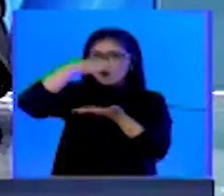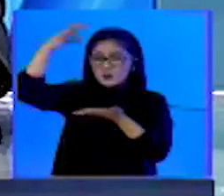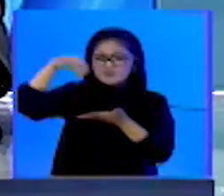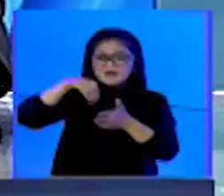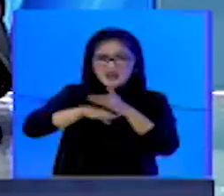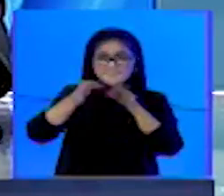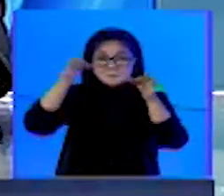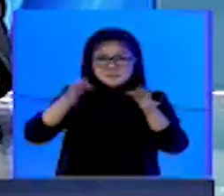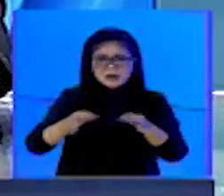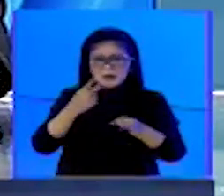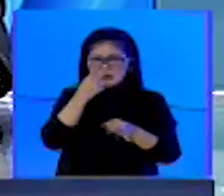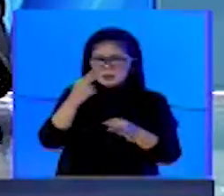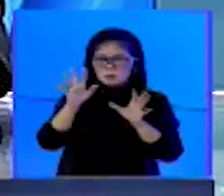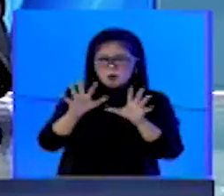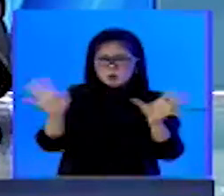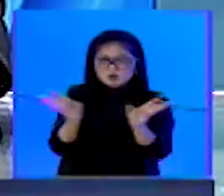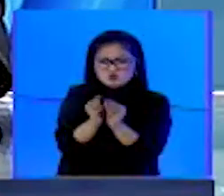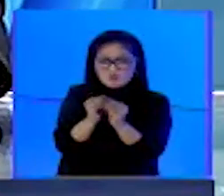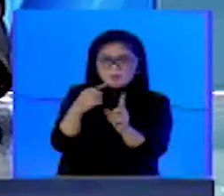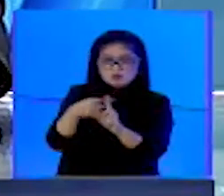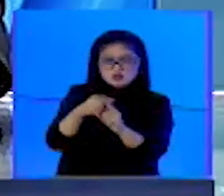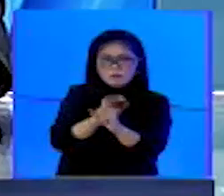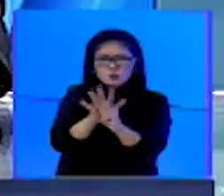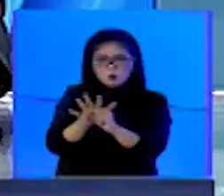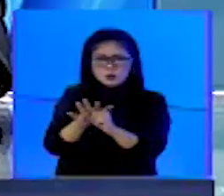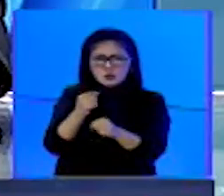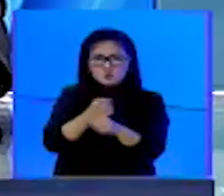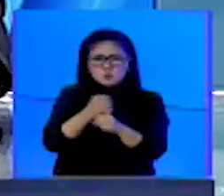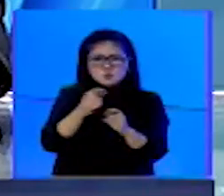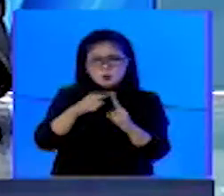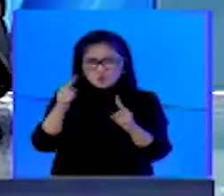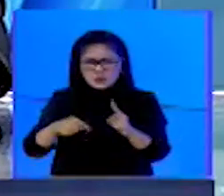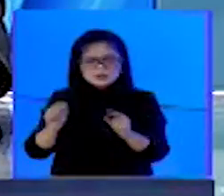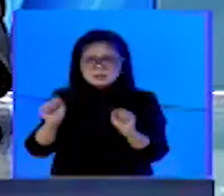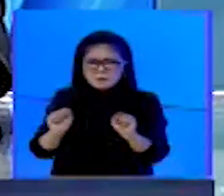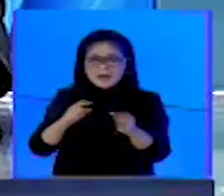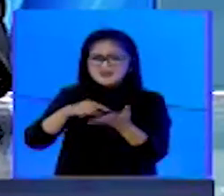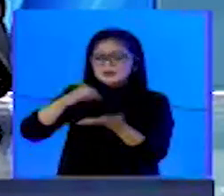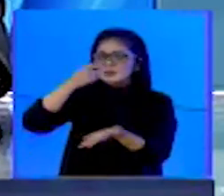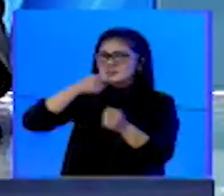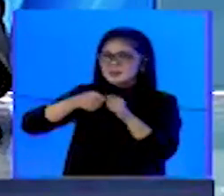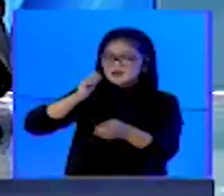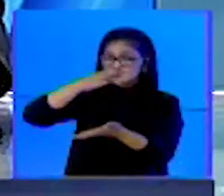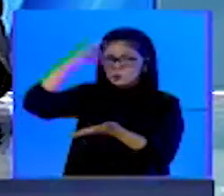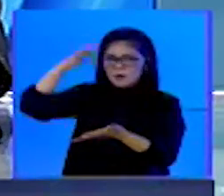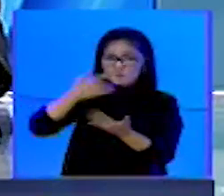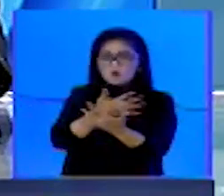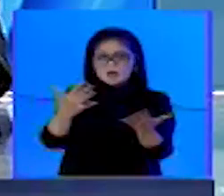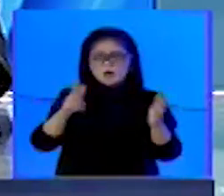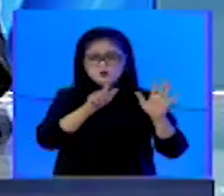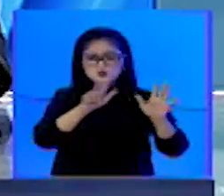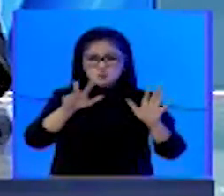melihat banyaknya jumlah warga binaan yang positif, gugus tugas akan melakukan swab test massal kepada 72 warga binaan yang tersisa.